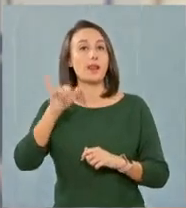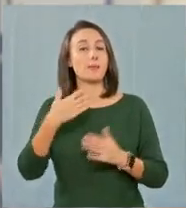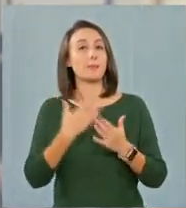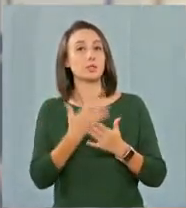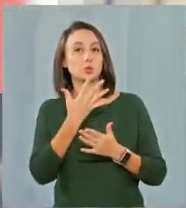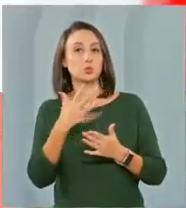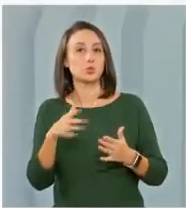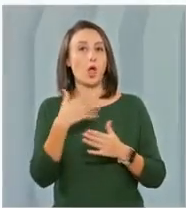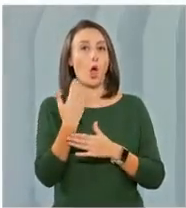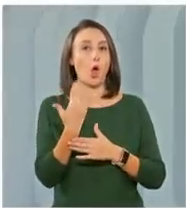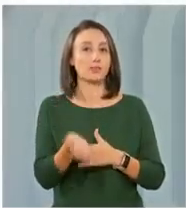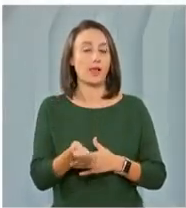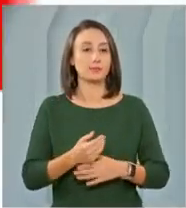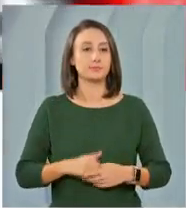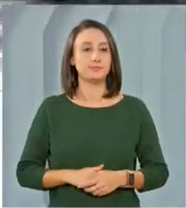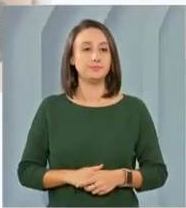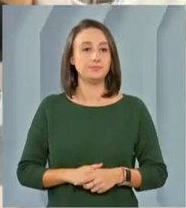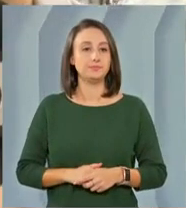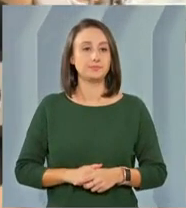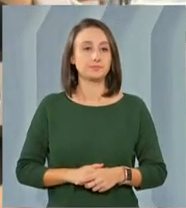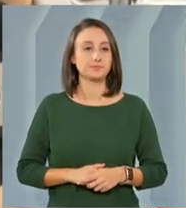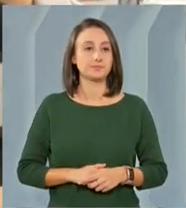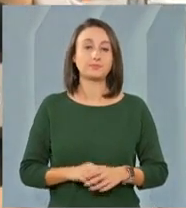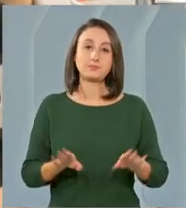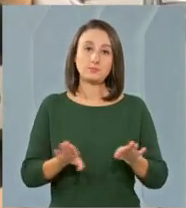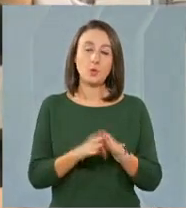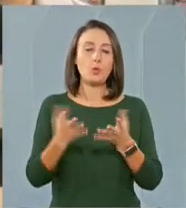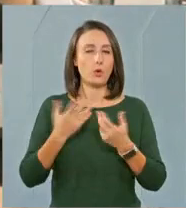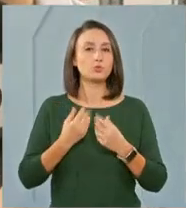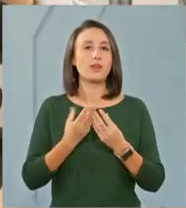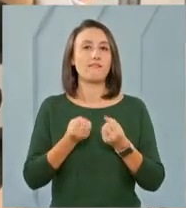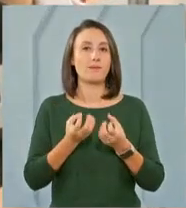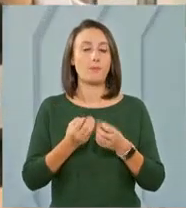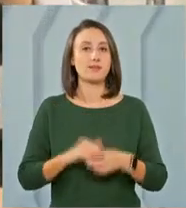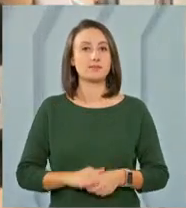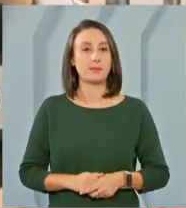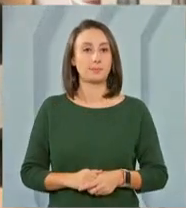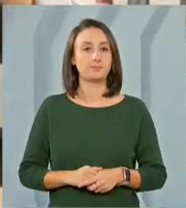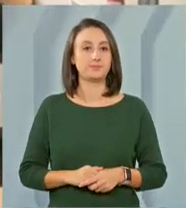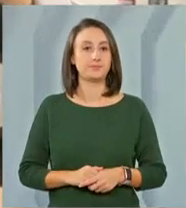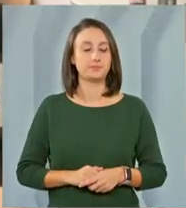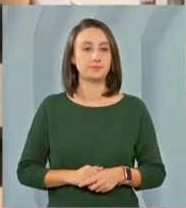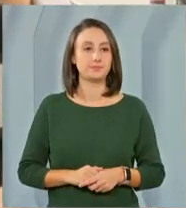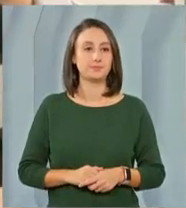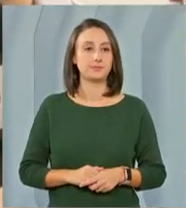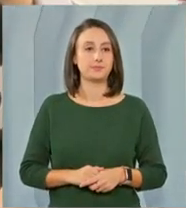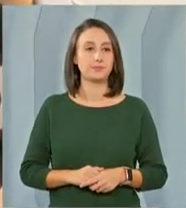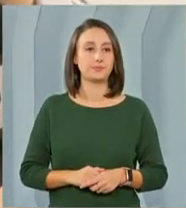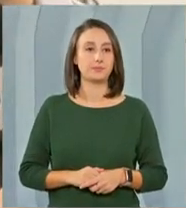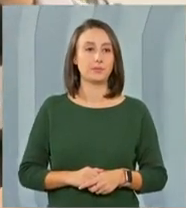aproape 500 de hoteluri și restaurante. Cornel Chitucea ne aduce mai multe detalii. Bună dimineața, Cornel, te ascultăm, ești în